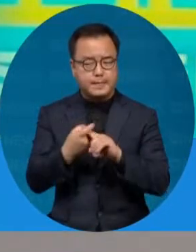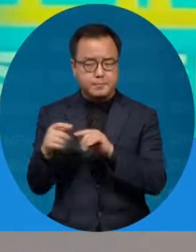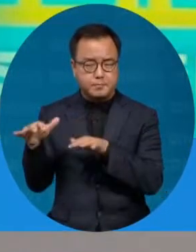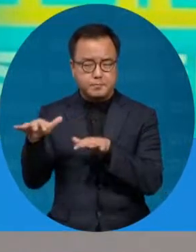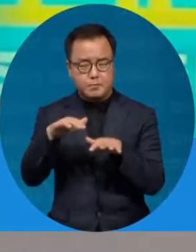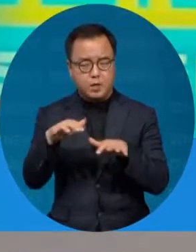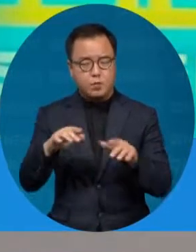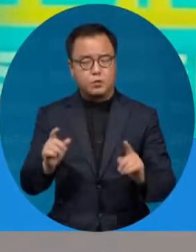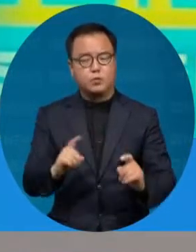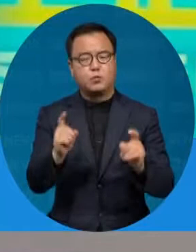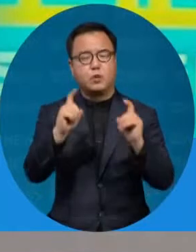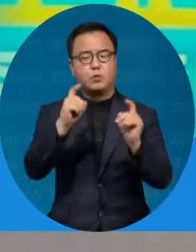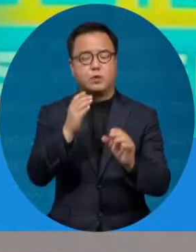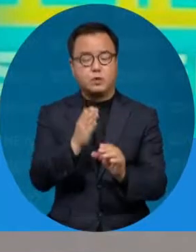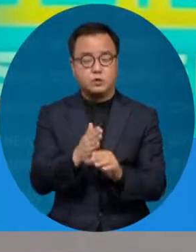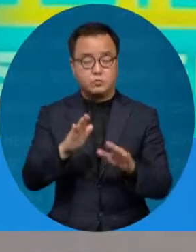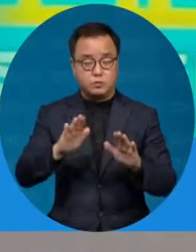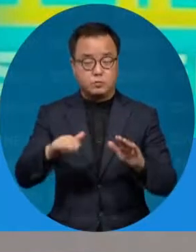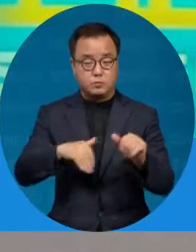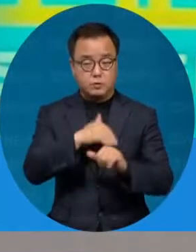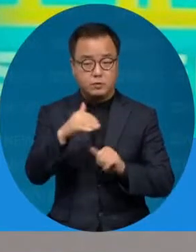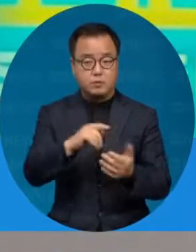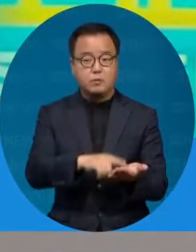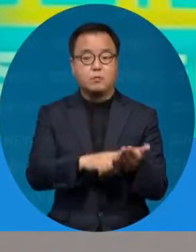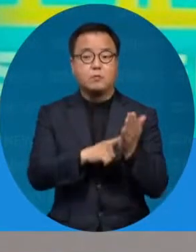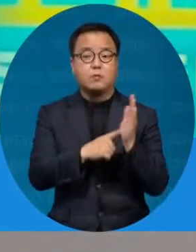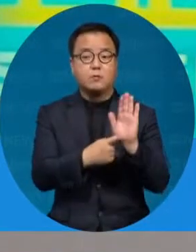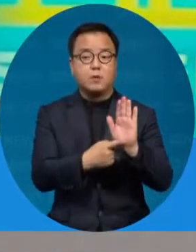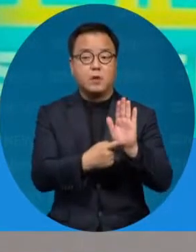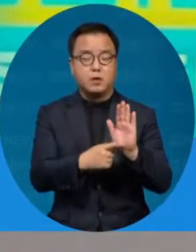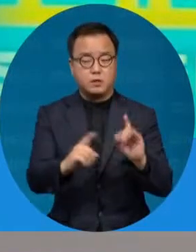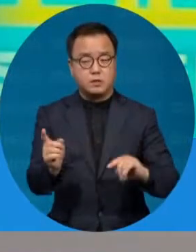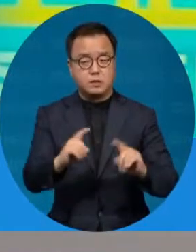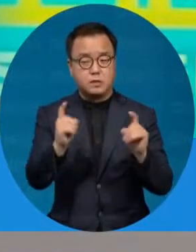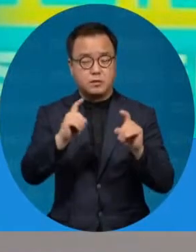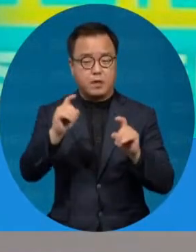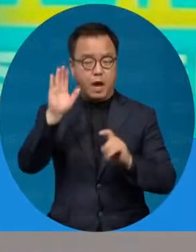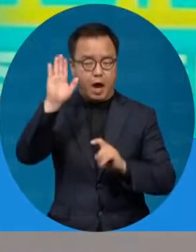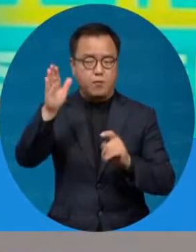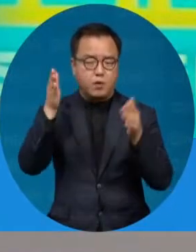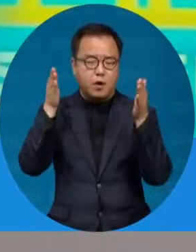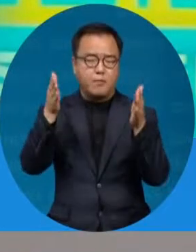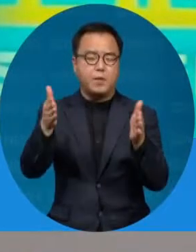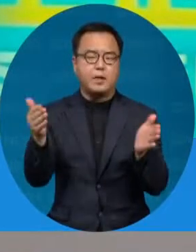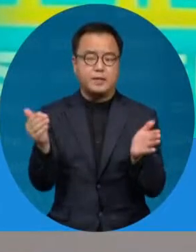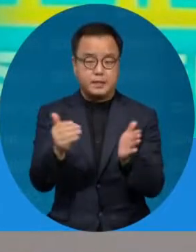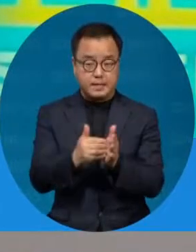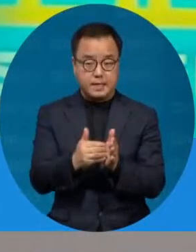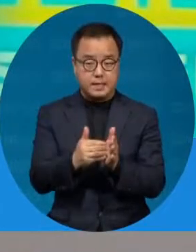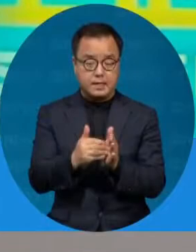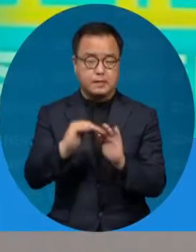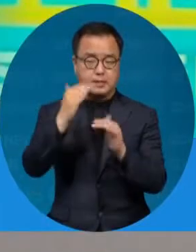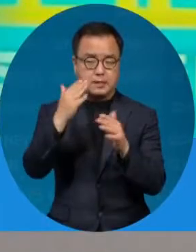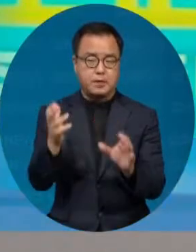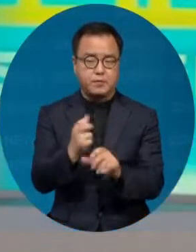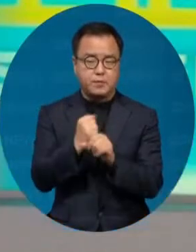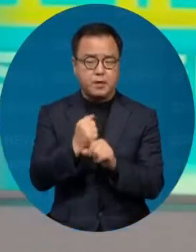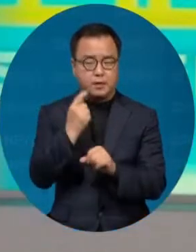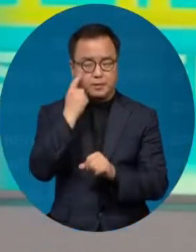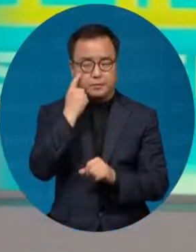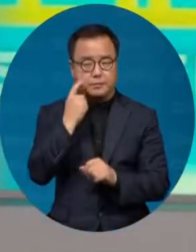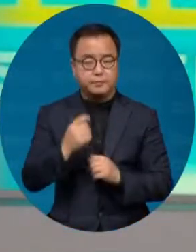제가 현 시점에서 수면 위로 떠오르는 이후부터 쟁점 방향까지 교육부 출입하는 최현 기자와 자세히 짚어보겠습니다